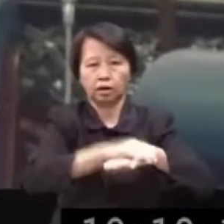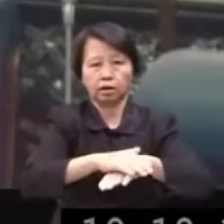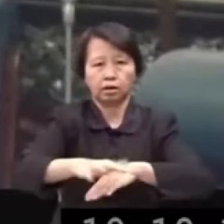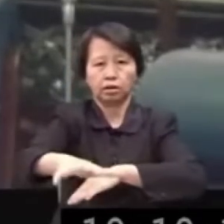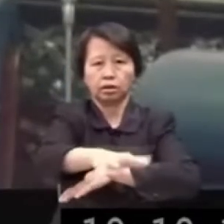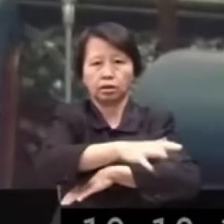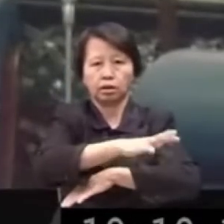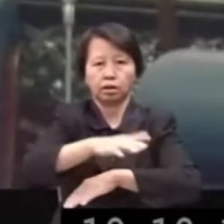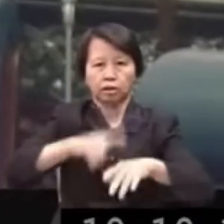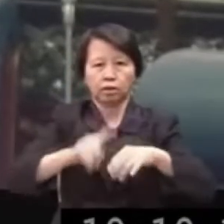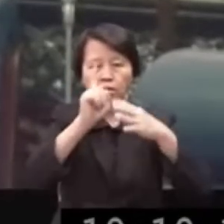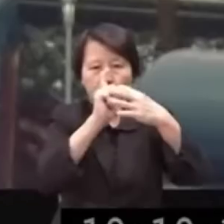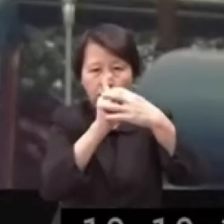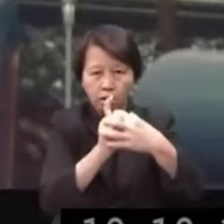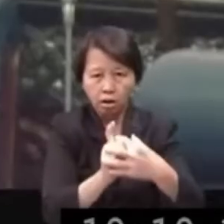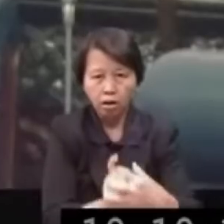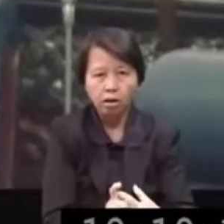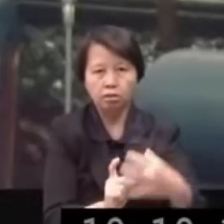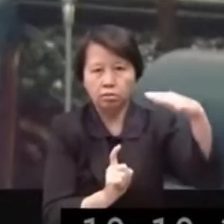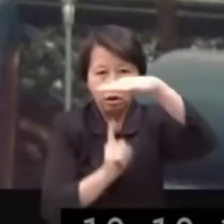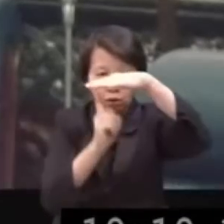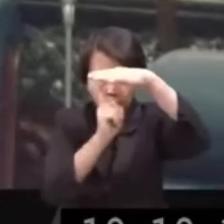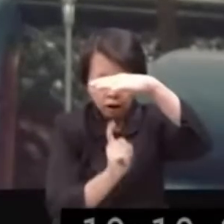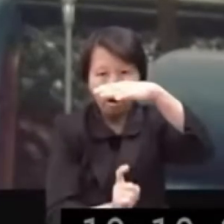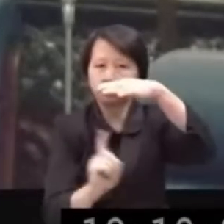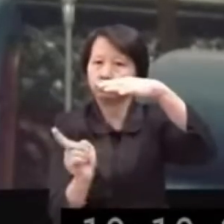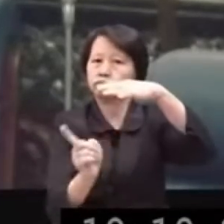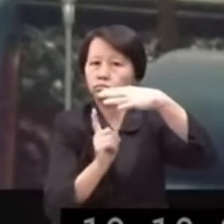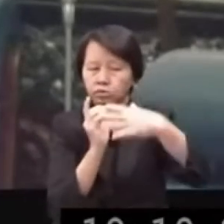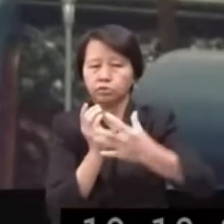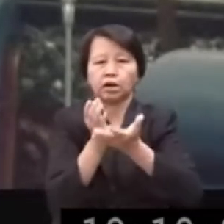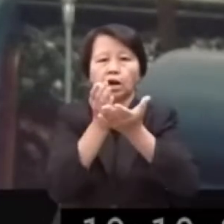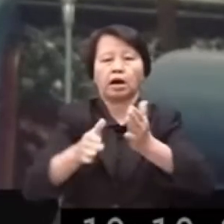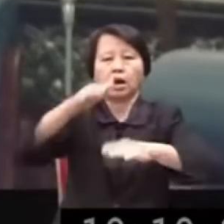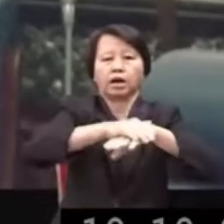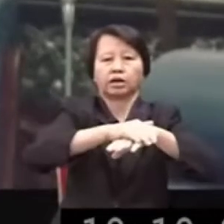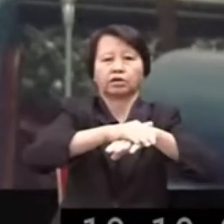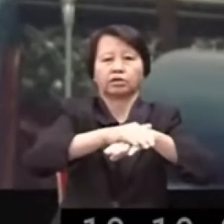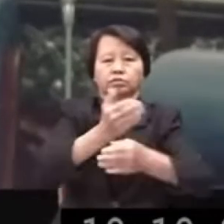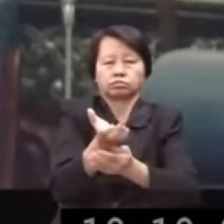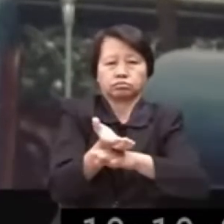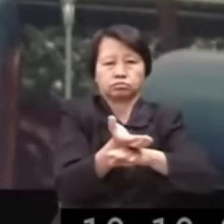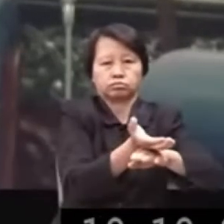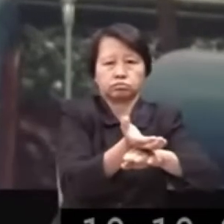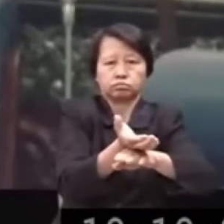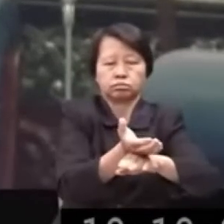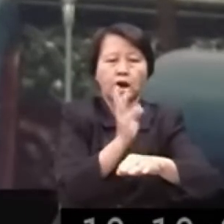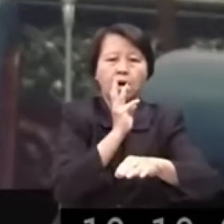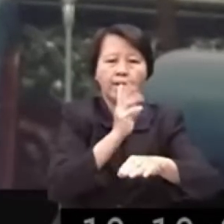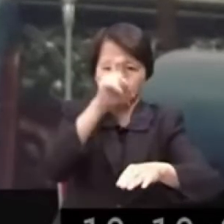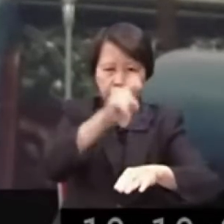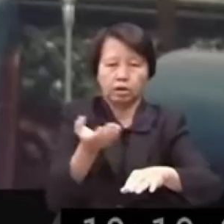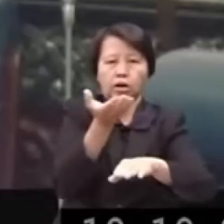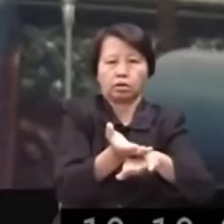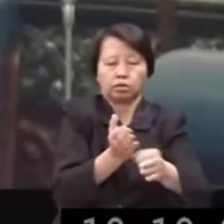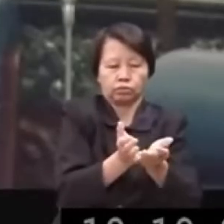permukaan air dia tidak boleh menyelam di atas permukaan air dan peraturan ini juga terpakai di